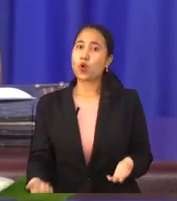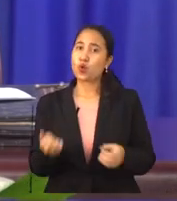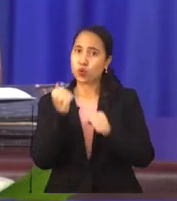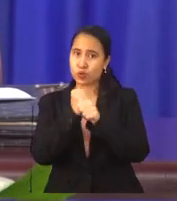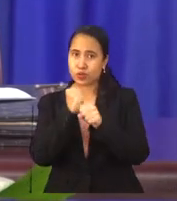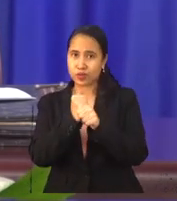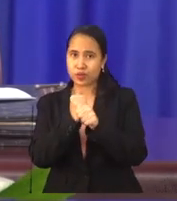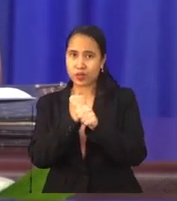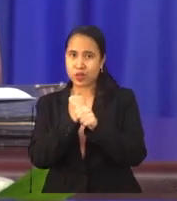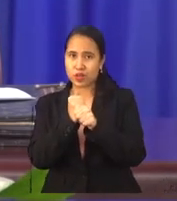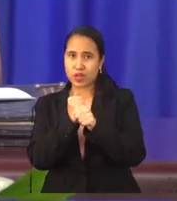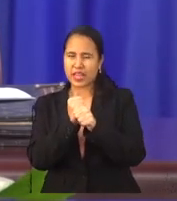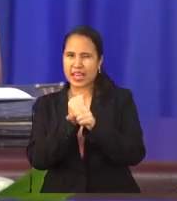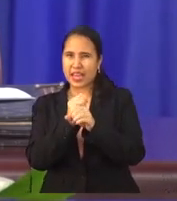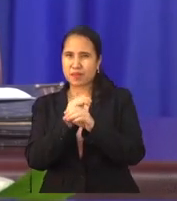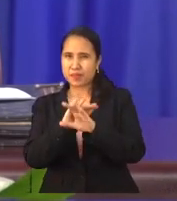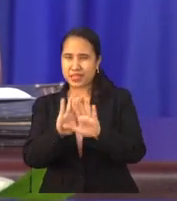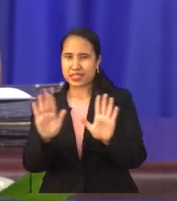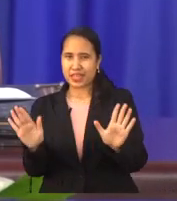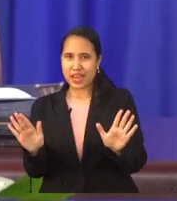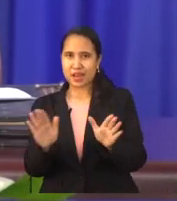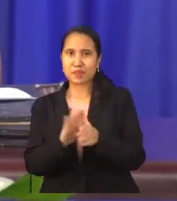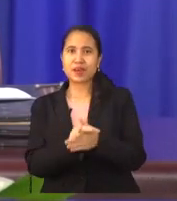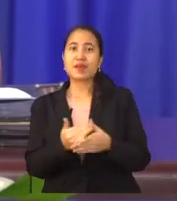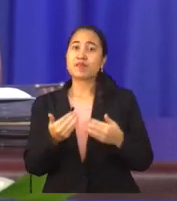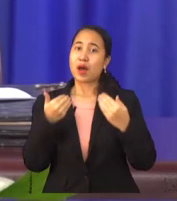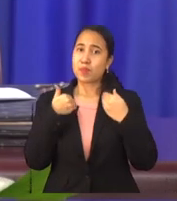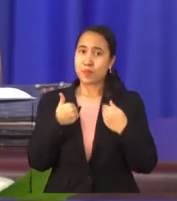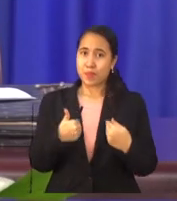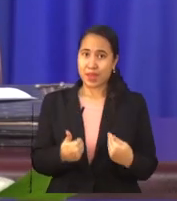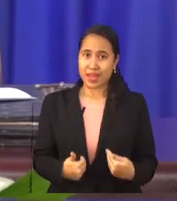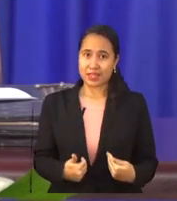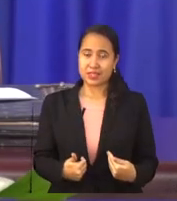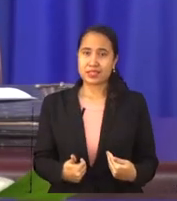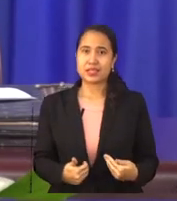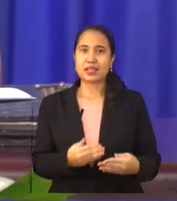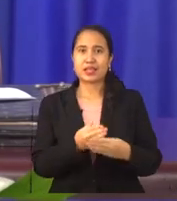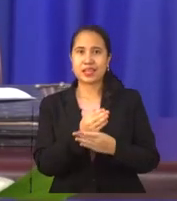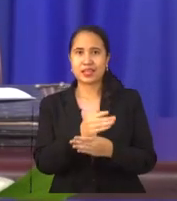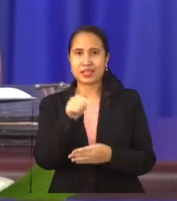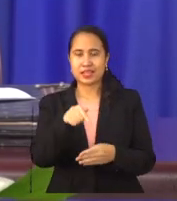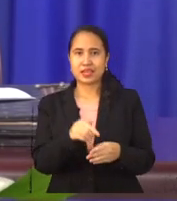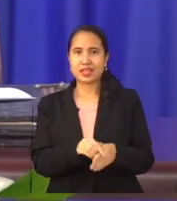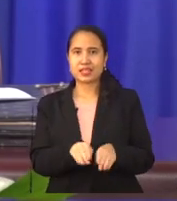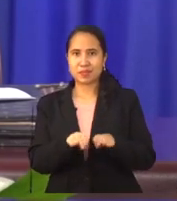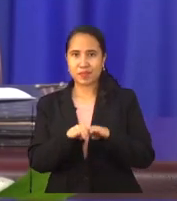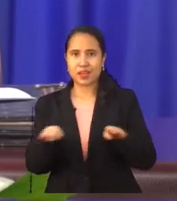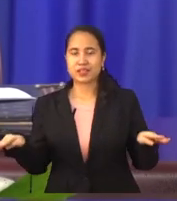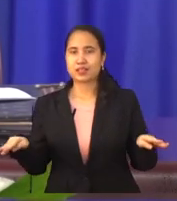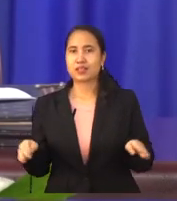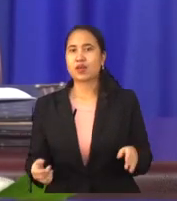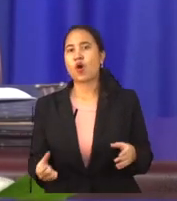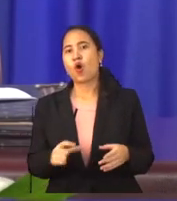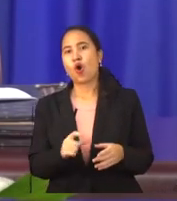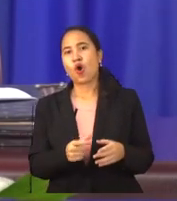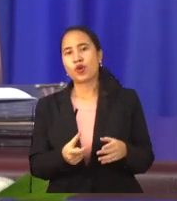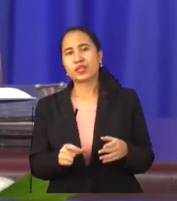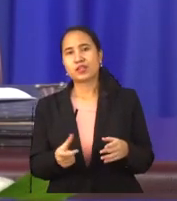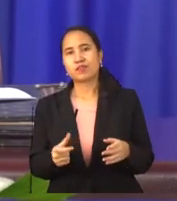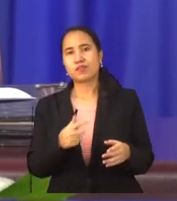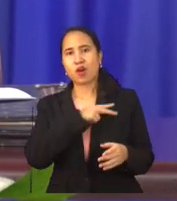tot waarborging van vermelde grond- en mensenrechten, nu deze fundamentele rechten onderdeel zijn van